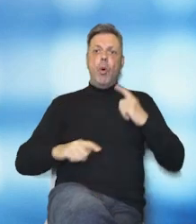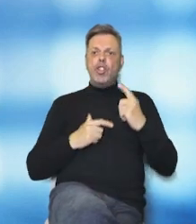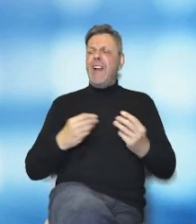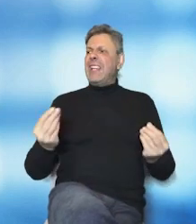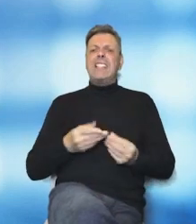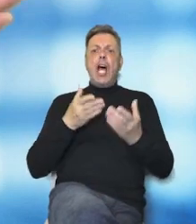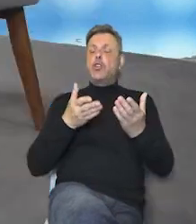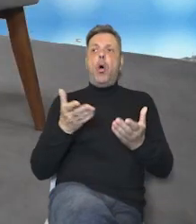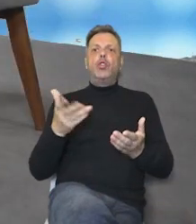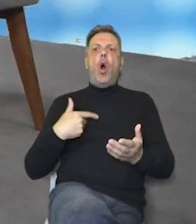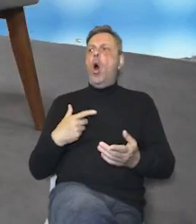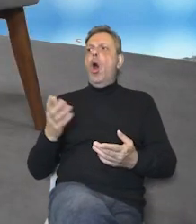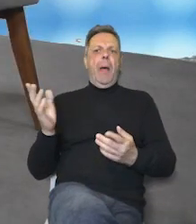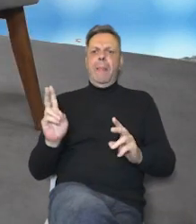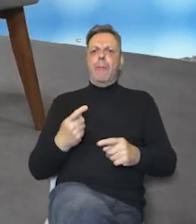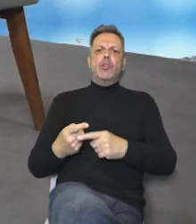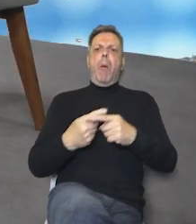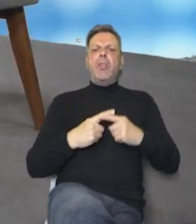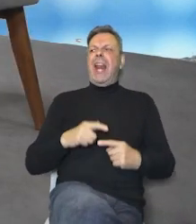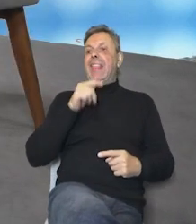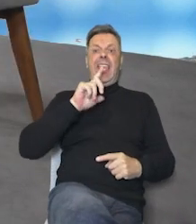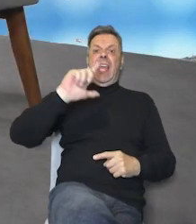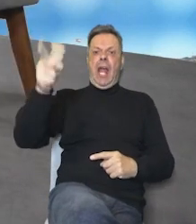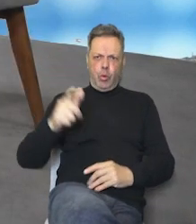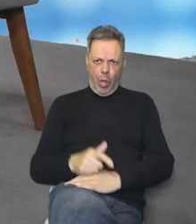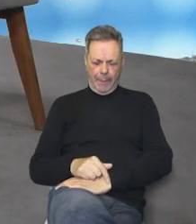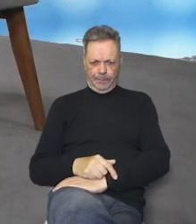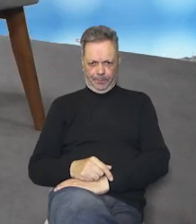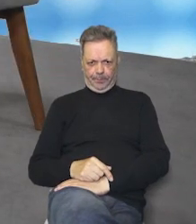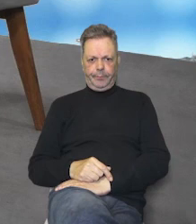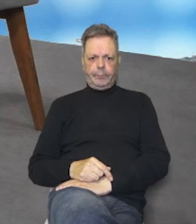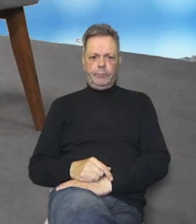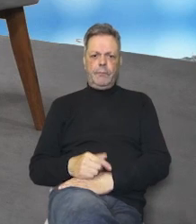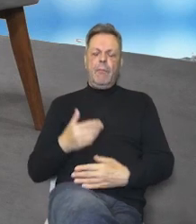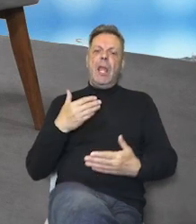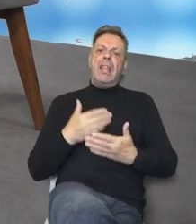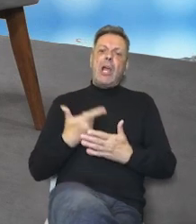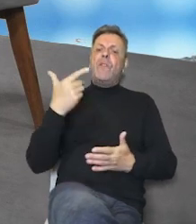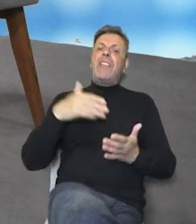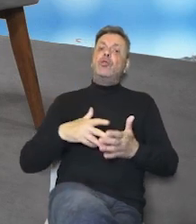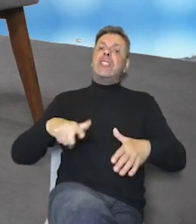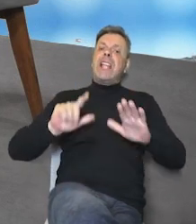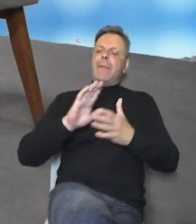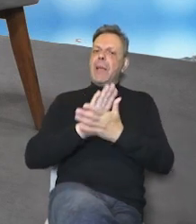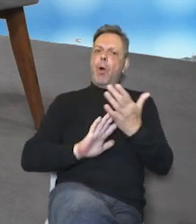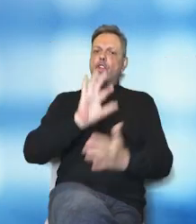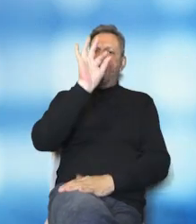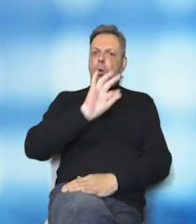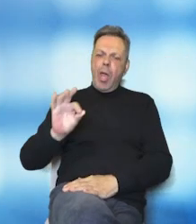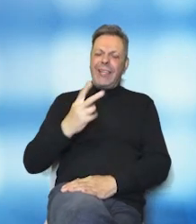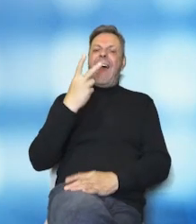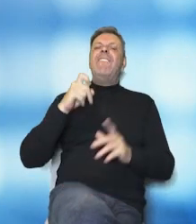ne multiplicirati, podijeliti na ostale ljude. I tako je 2017. krenuo projekt na